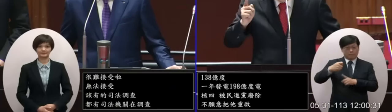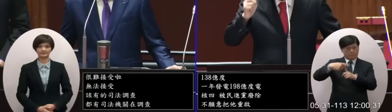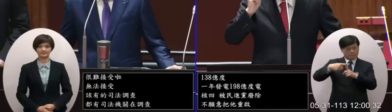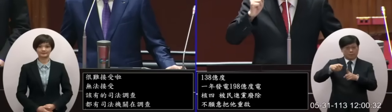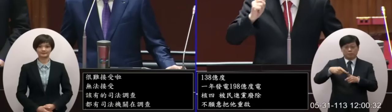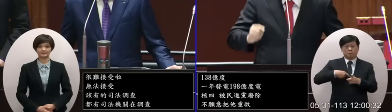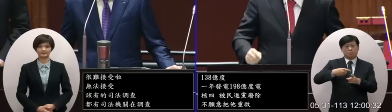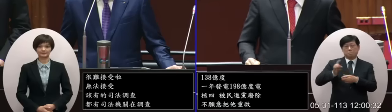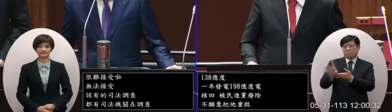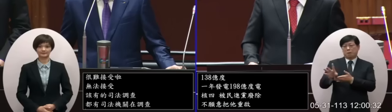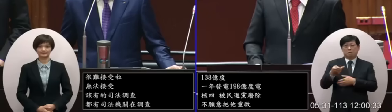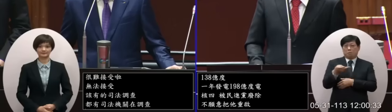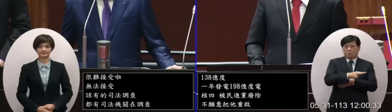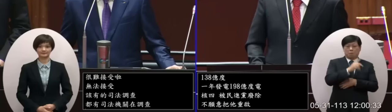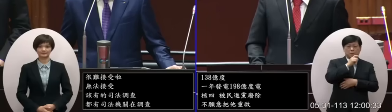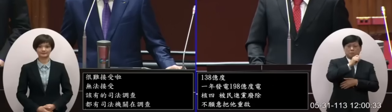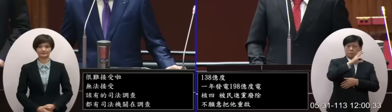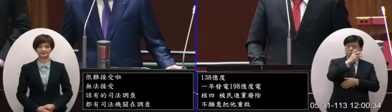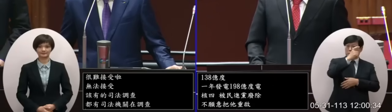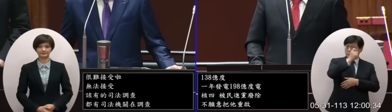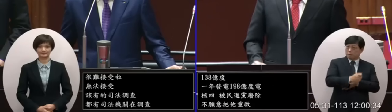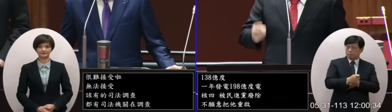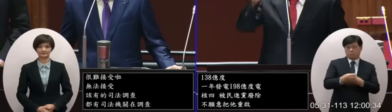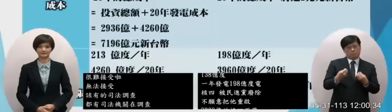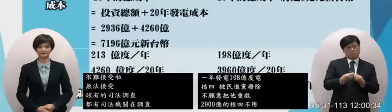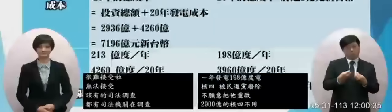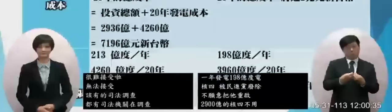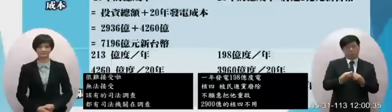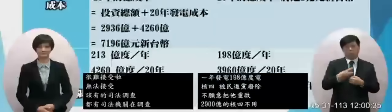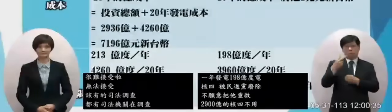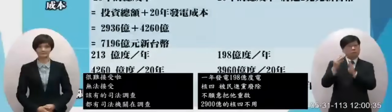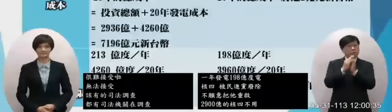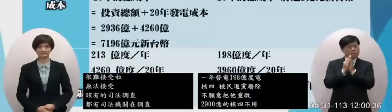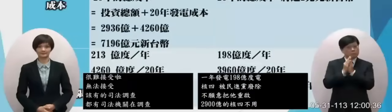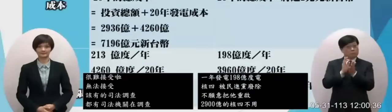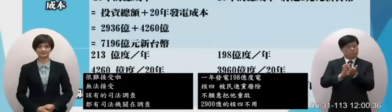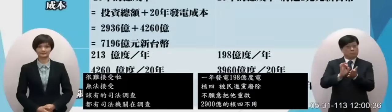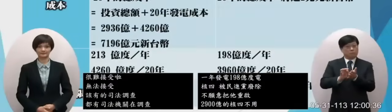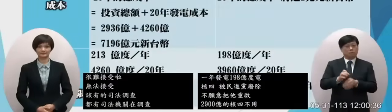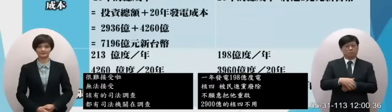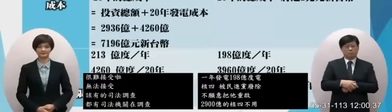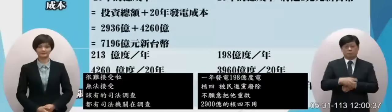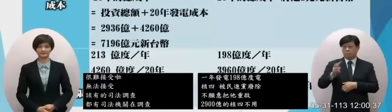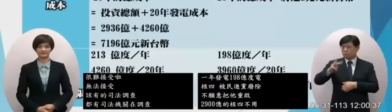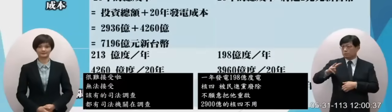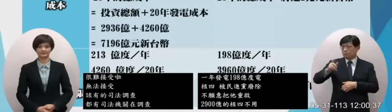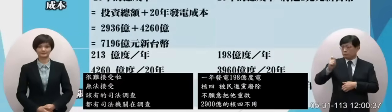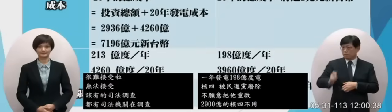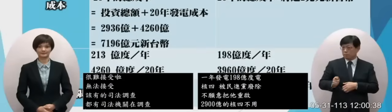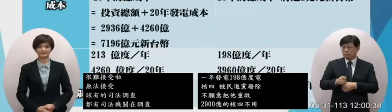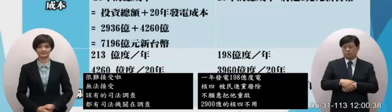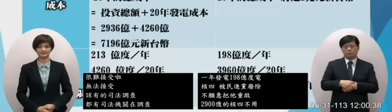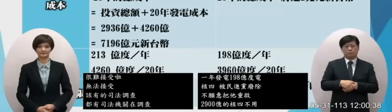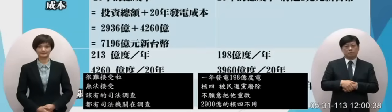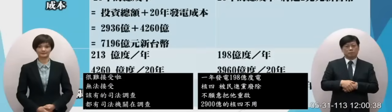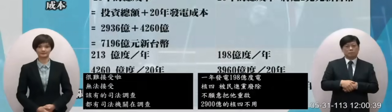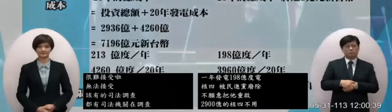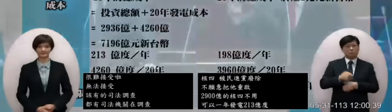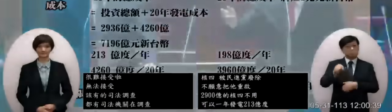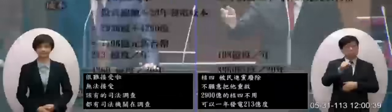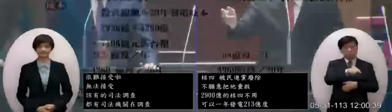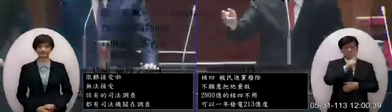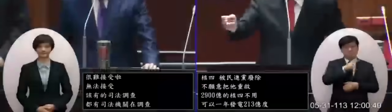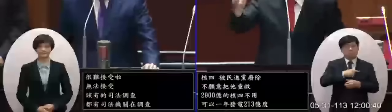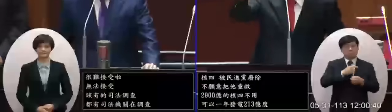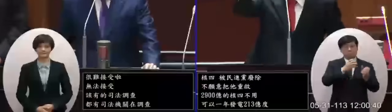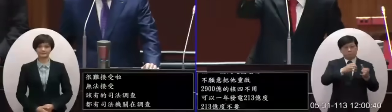213亿度不要，要198亿度，2兆跟3000亿的建制